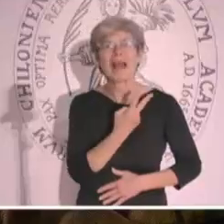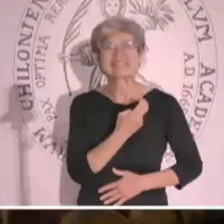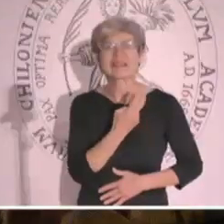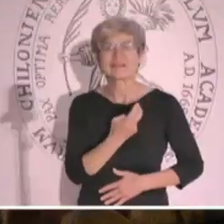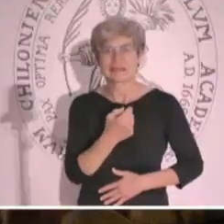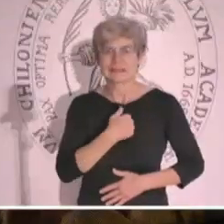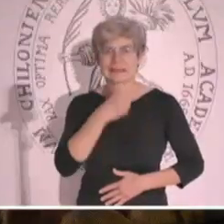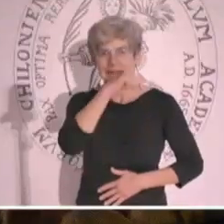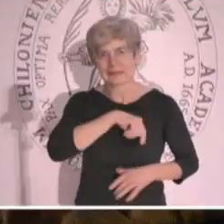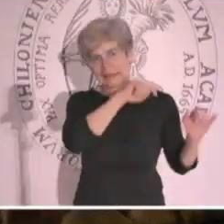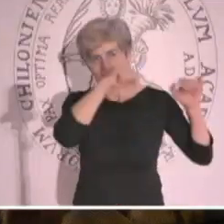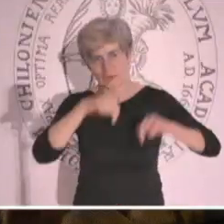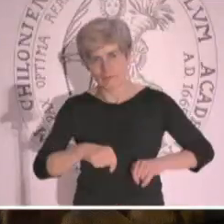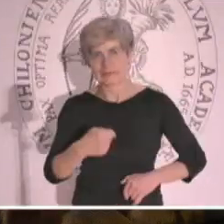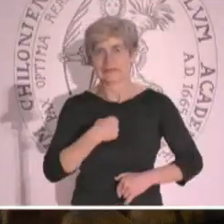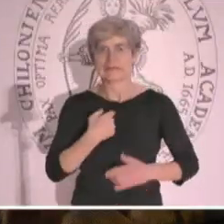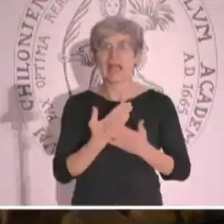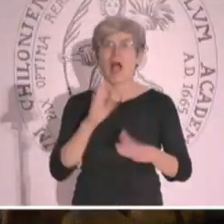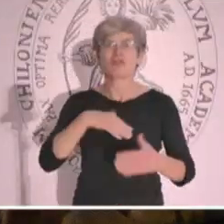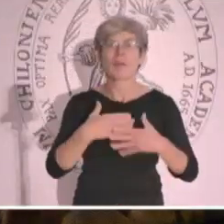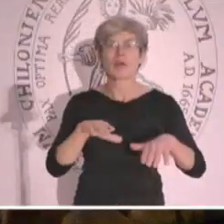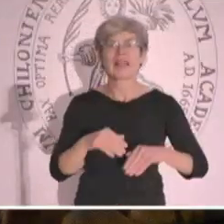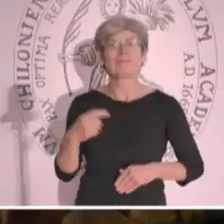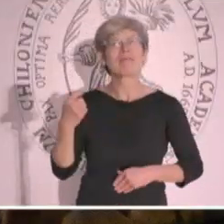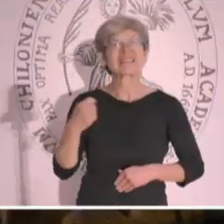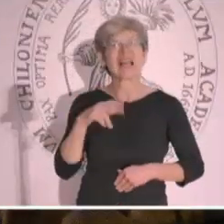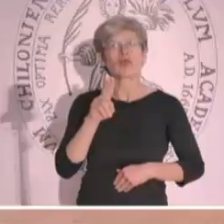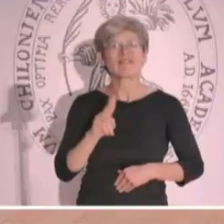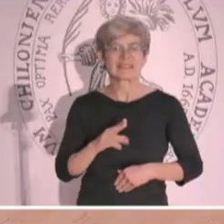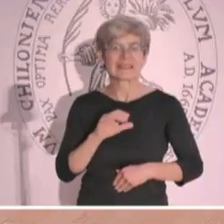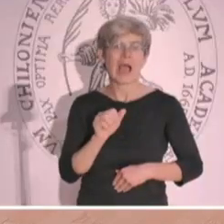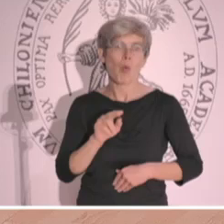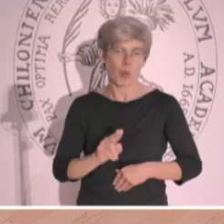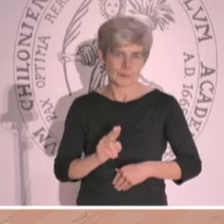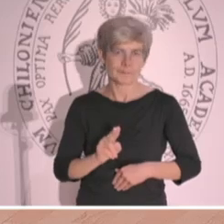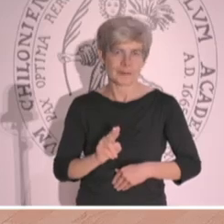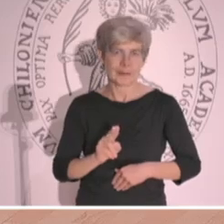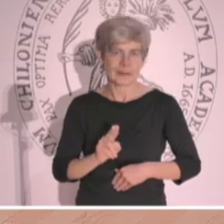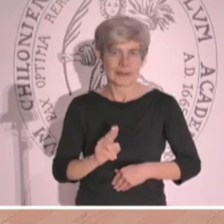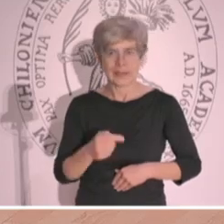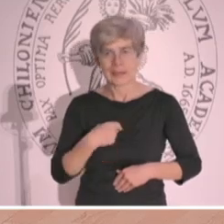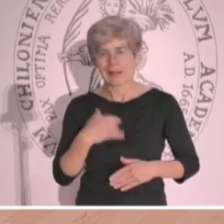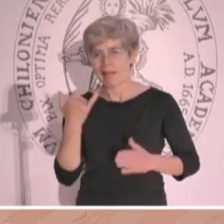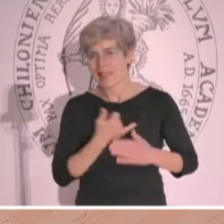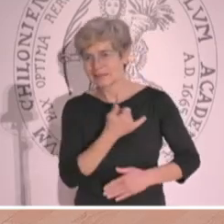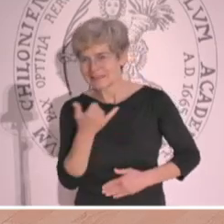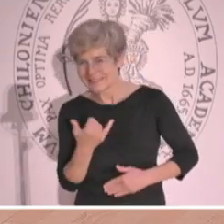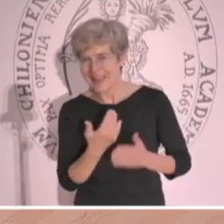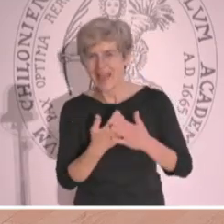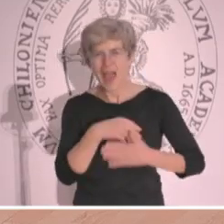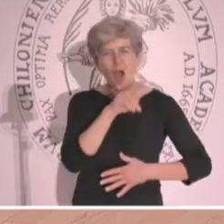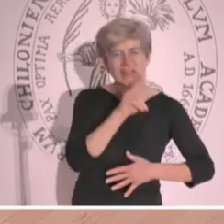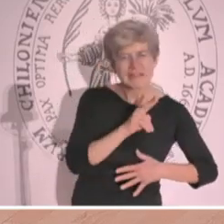der Christian-Albrechts-Universität. Und ich habe im letzten Jahr die Universität mit ihren Menschen, die